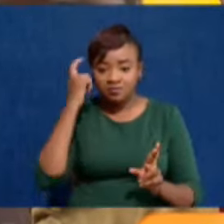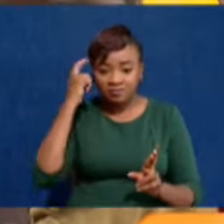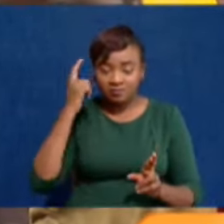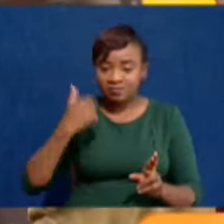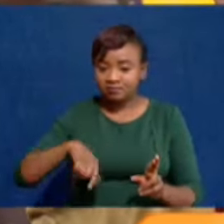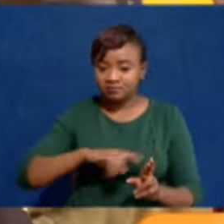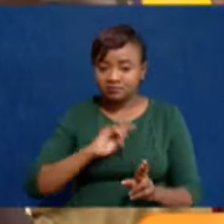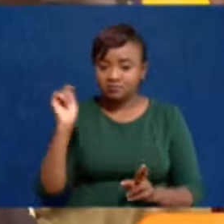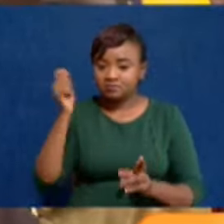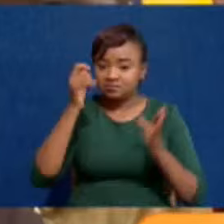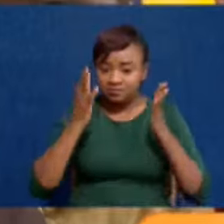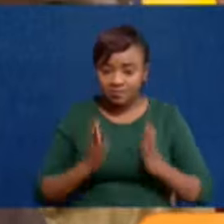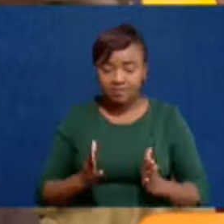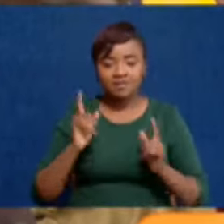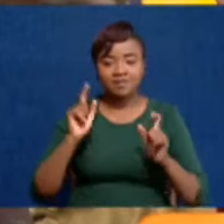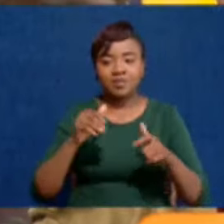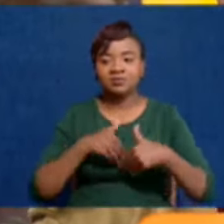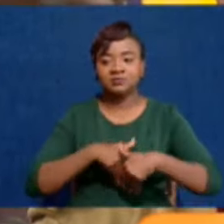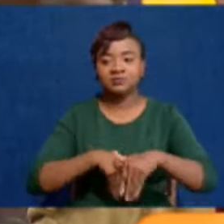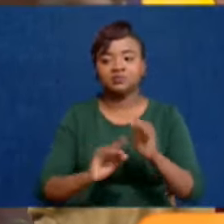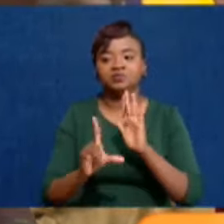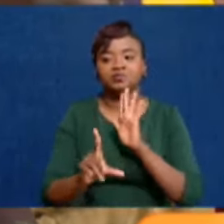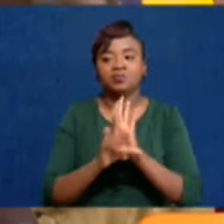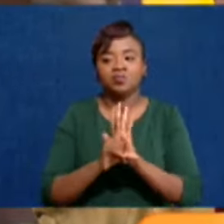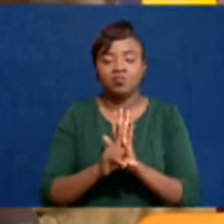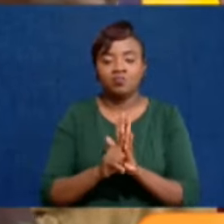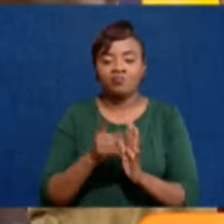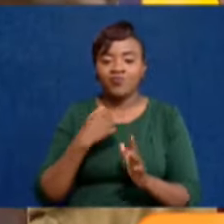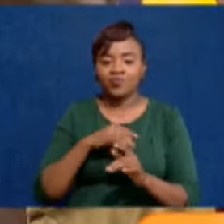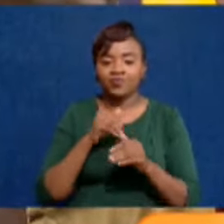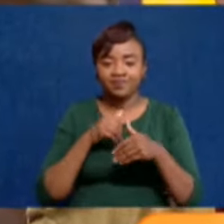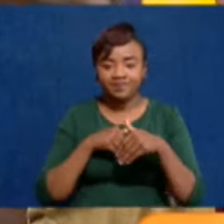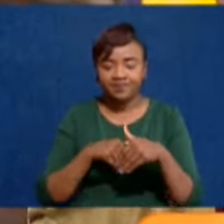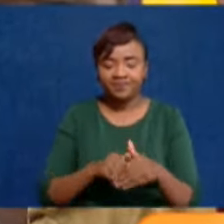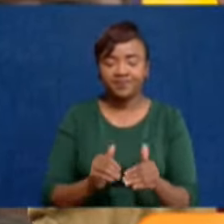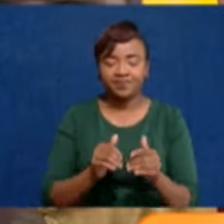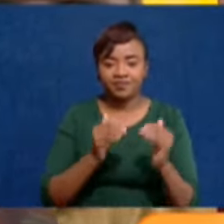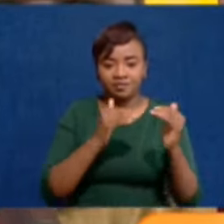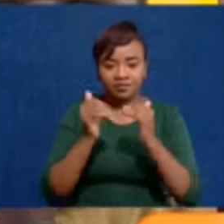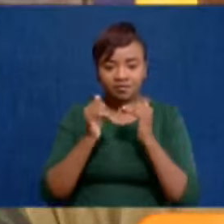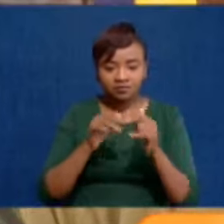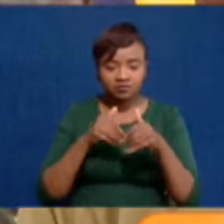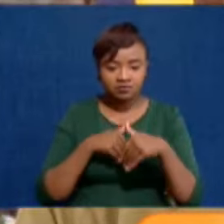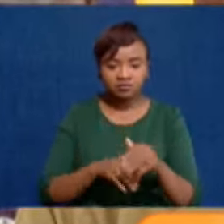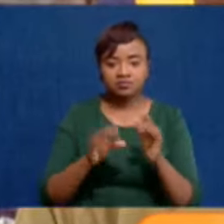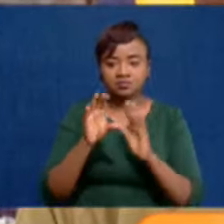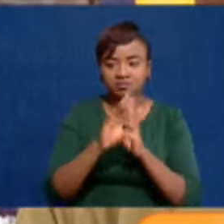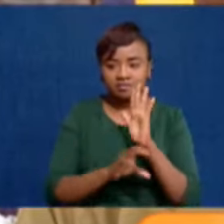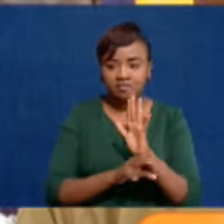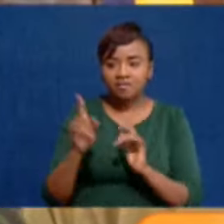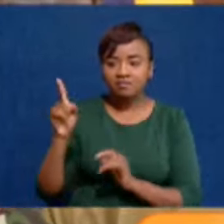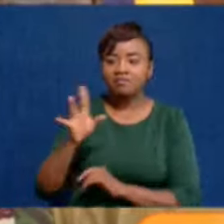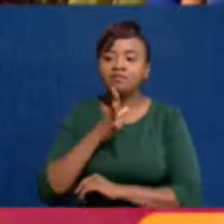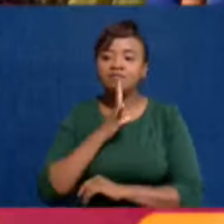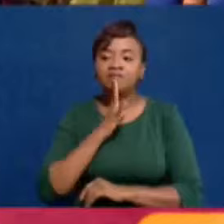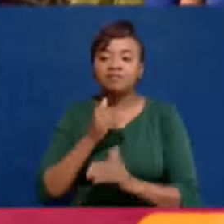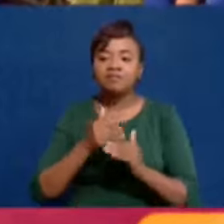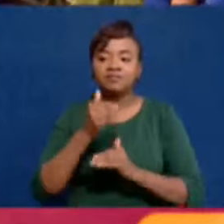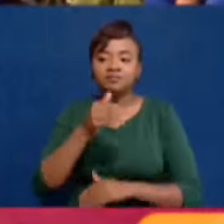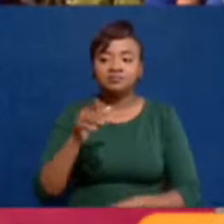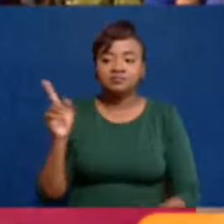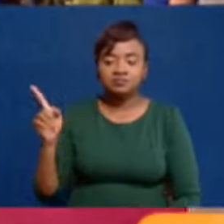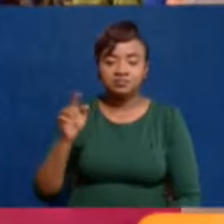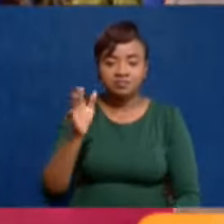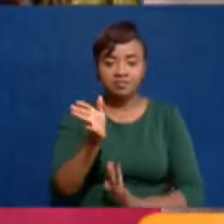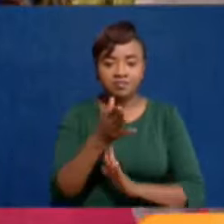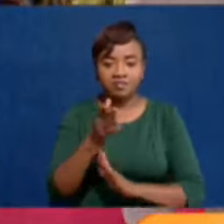rule of law. This is a Kenya governed by democracy and governance by the constitution. Akizungumza katika ukumbi wa ATPC